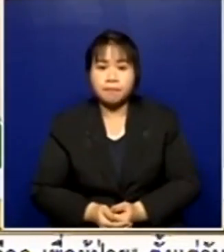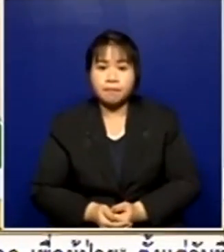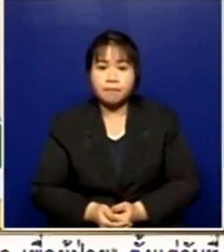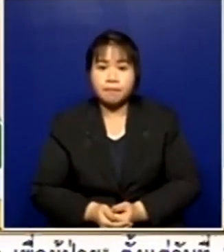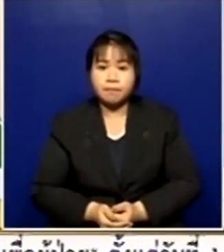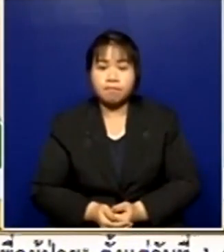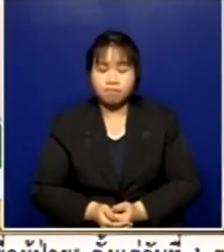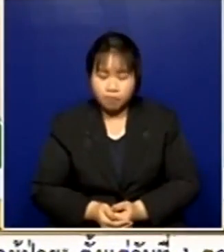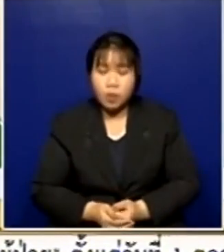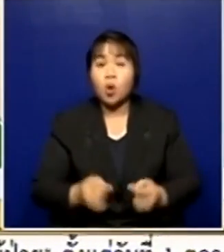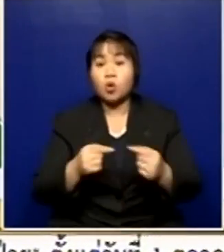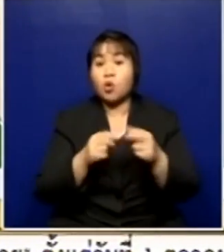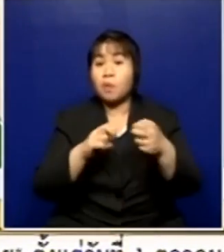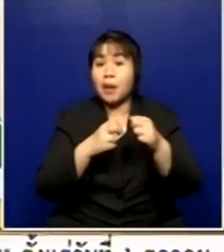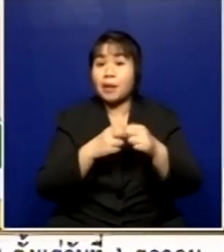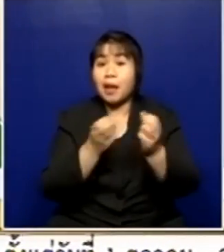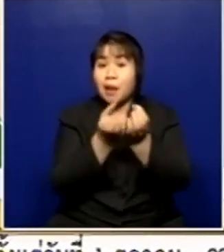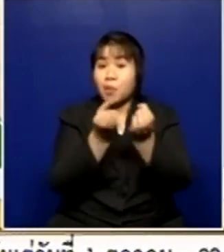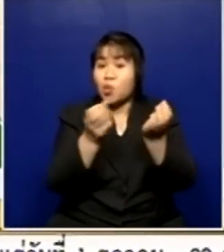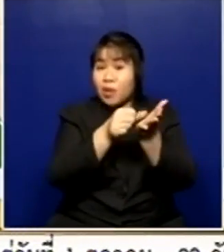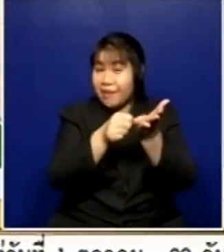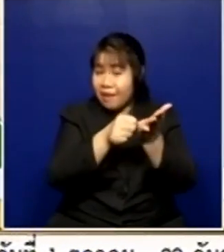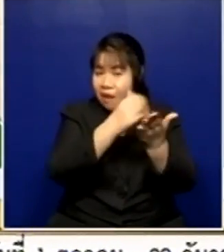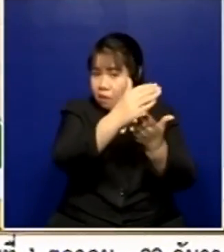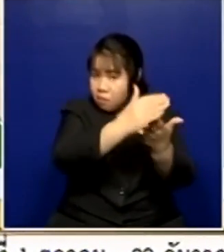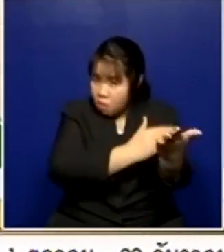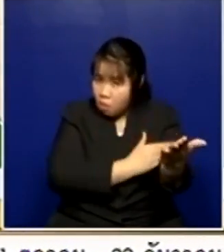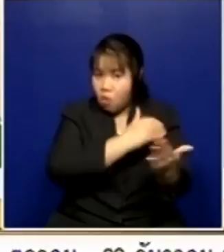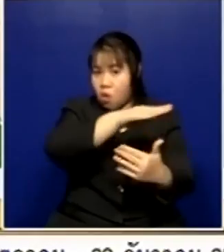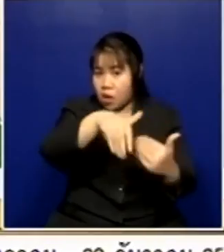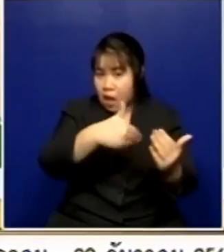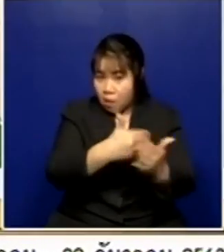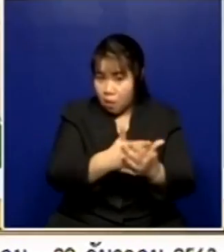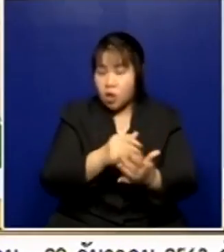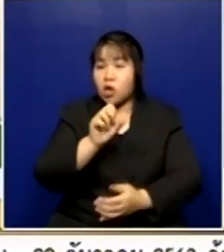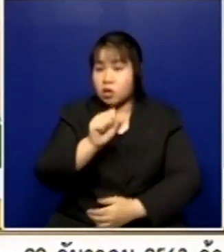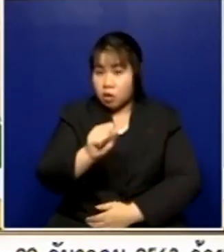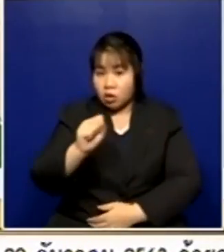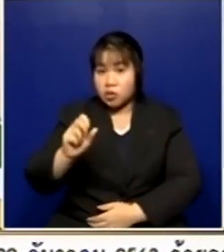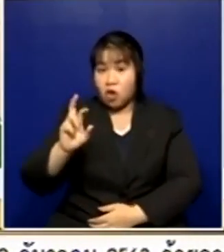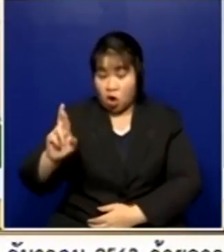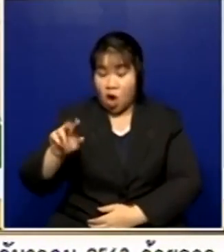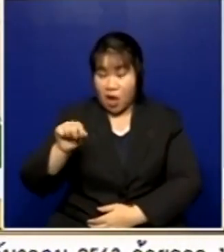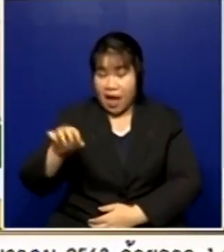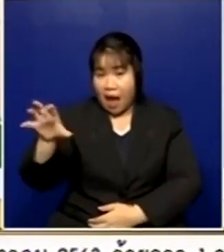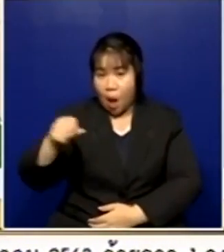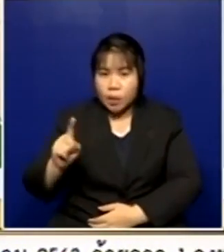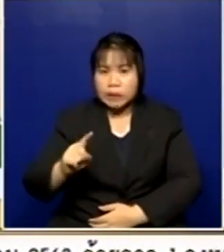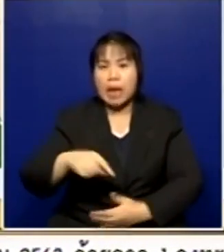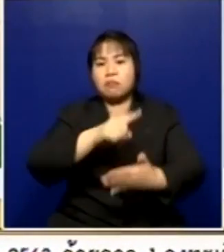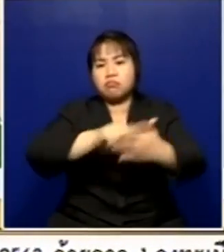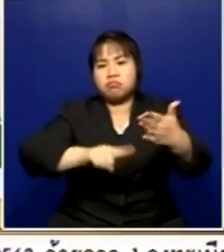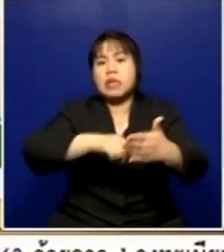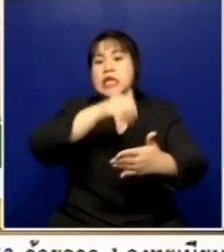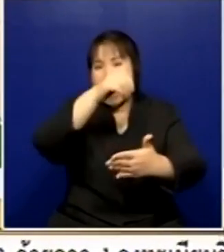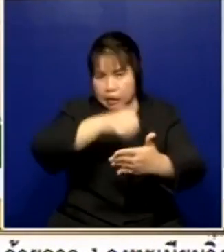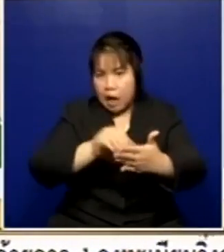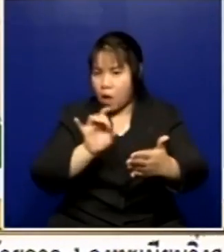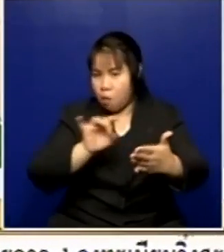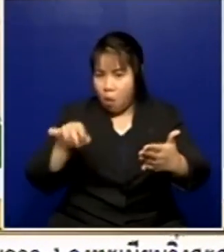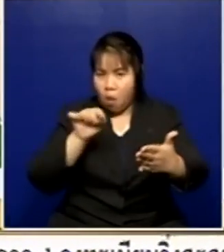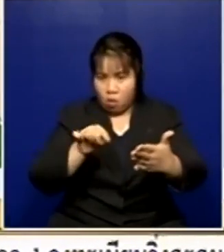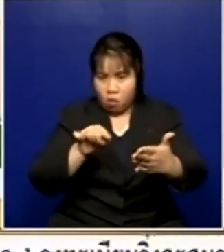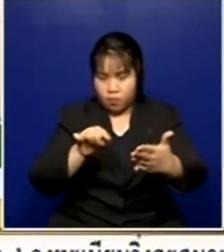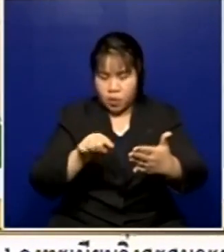การแก้ไขรัฐธรรมนูญทั้งฉบับโดยสภาร่างรัฐธรรมนูญที่มาจากการเลือกตั้งทั้งหมดคือหนึ่งในข้อเรียกร้อง